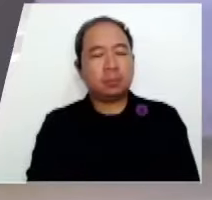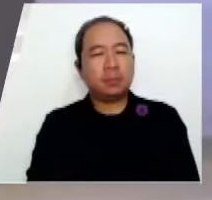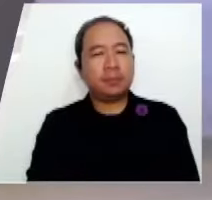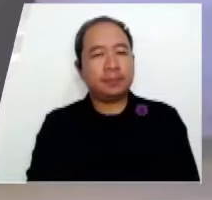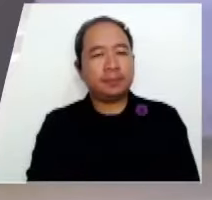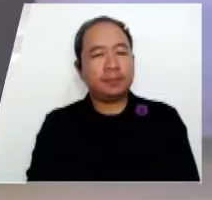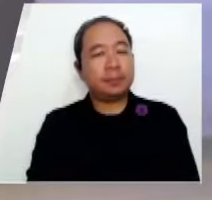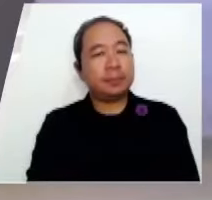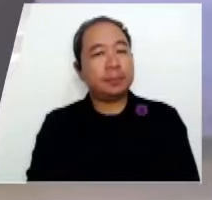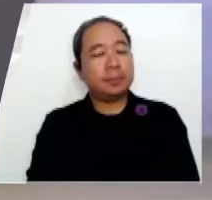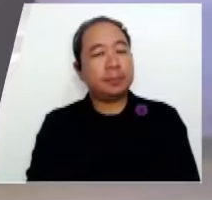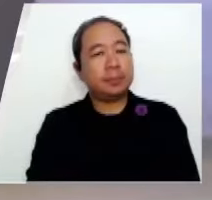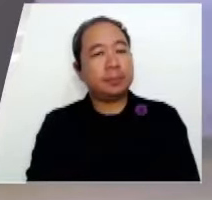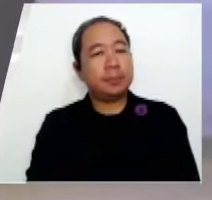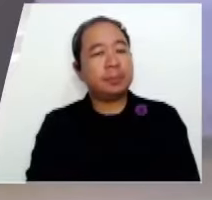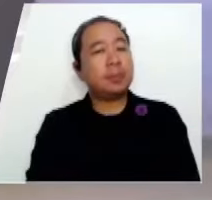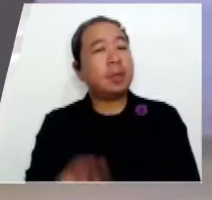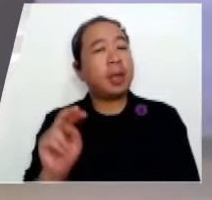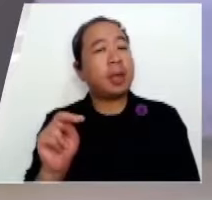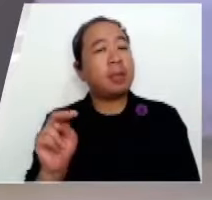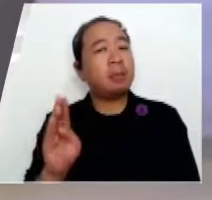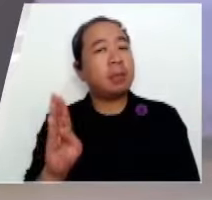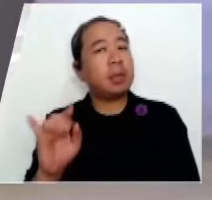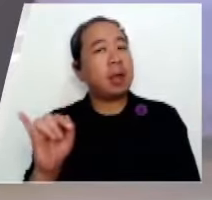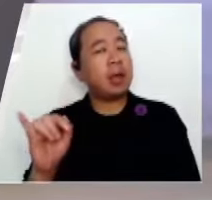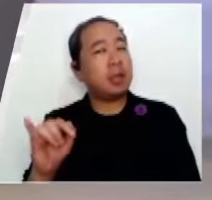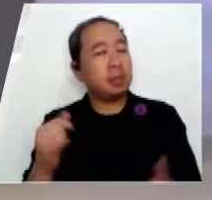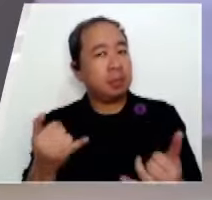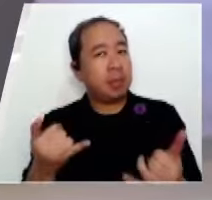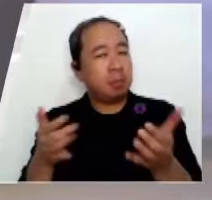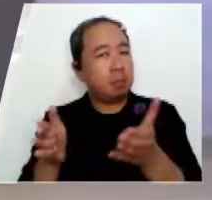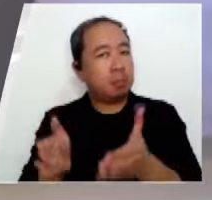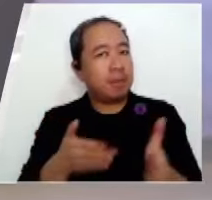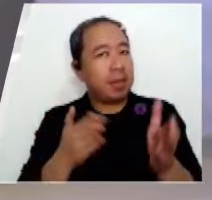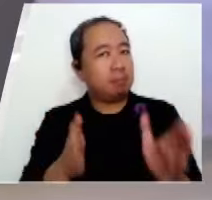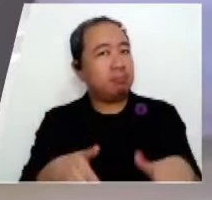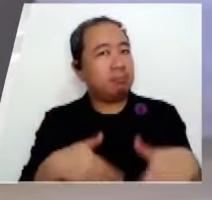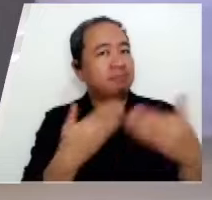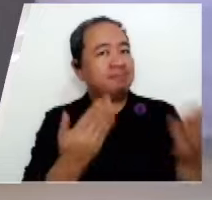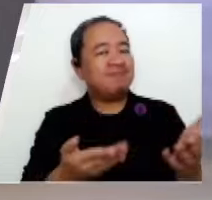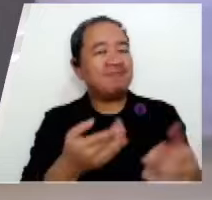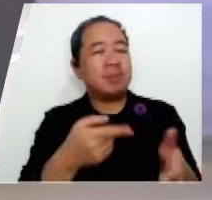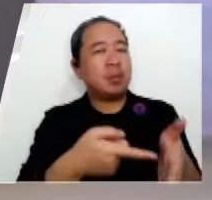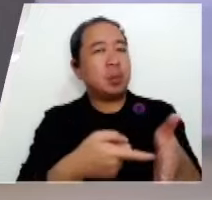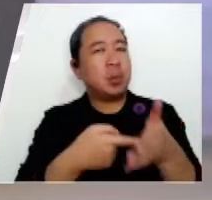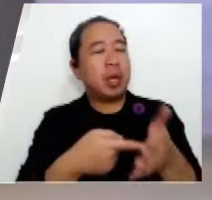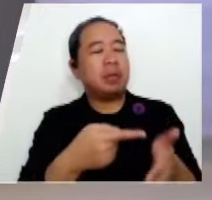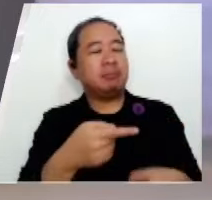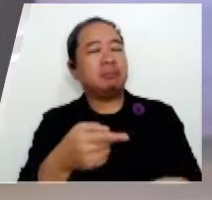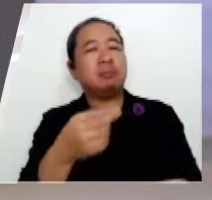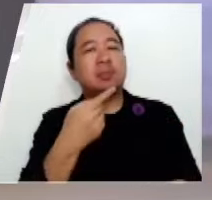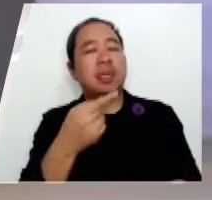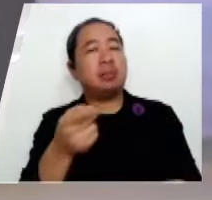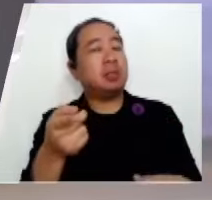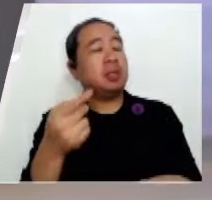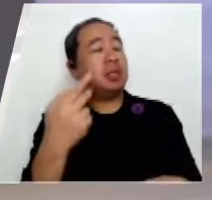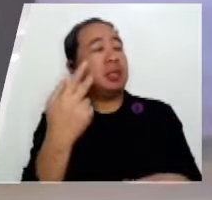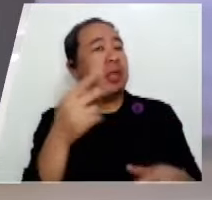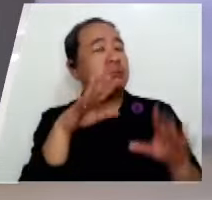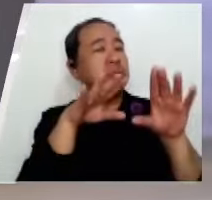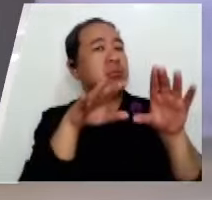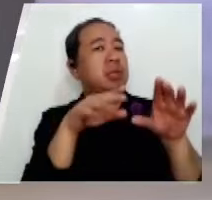Inihahanda na ng NBI ang subpoena sa tatlong doktor na sangkot umano sa nabistong ilegal na bentahan ng